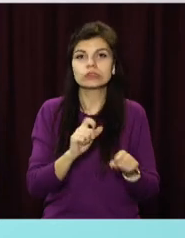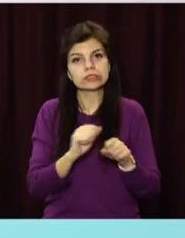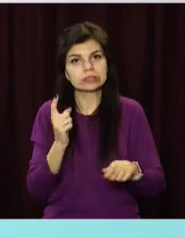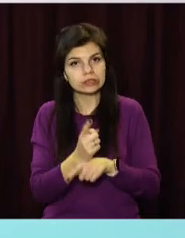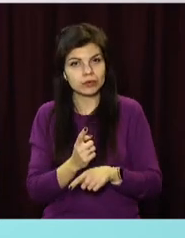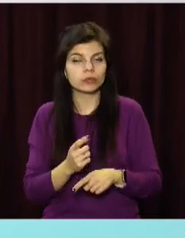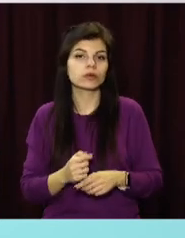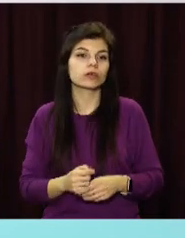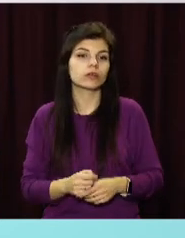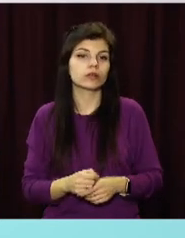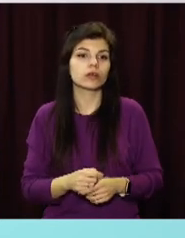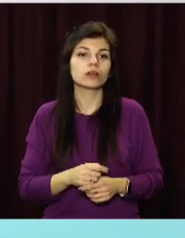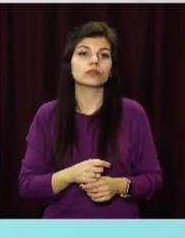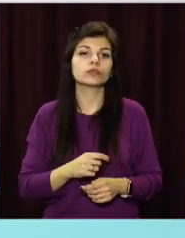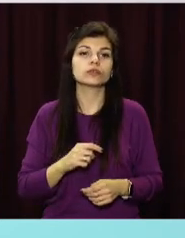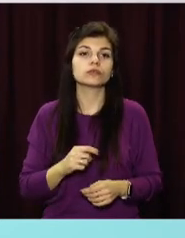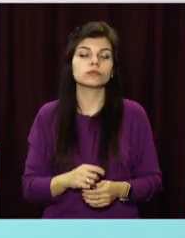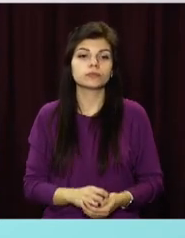необхідно виключити, аби,